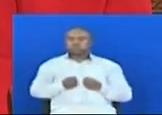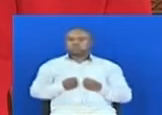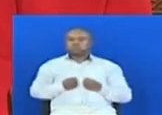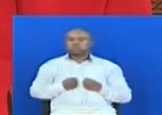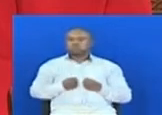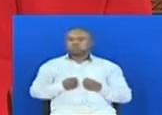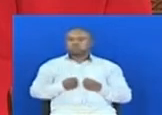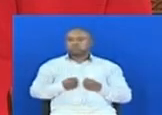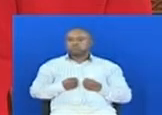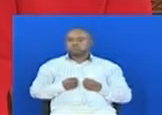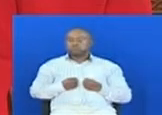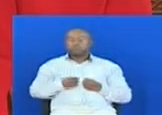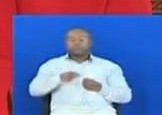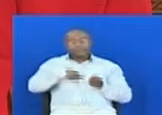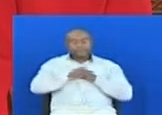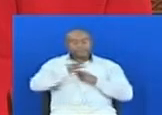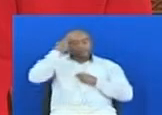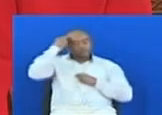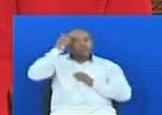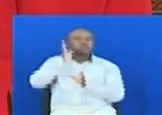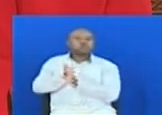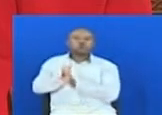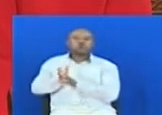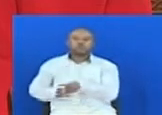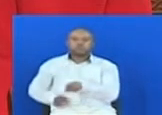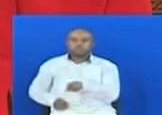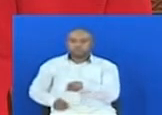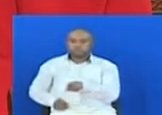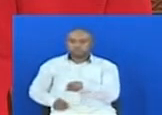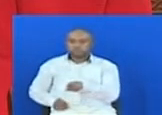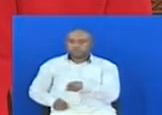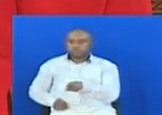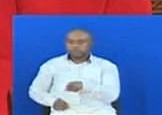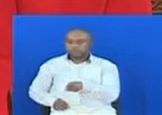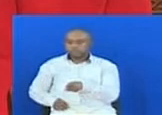kutuimarisha kisaikolojia. Mheshimiwa